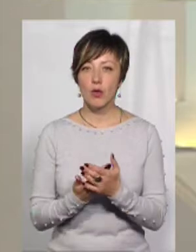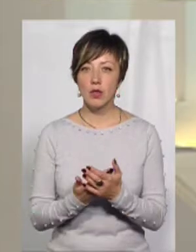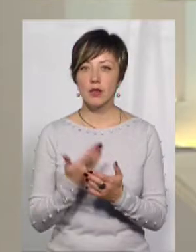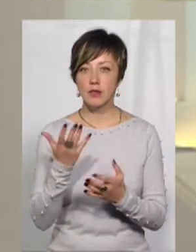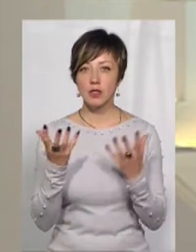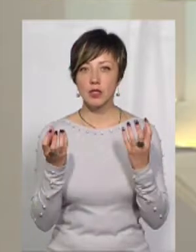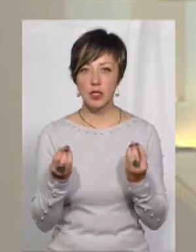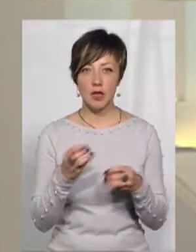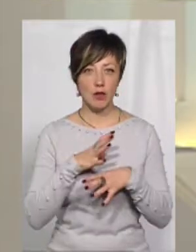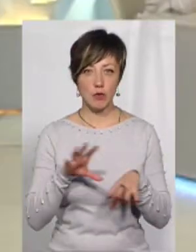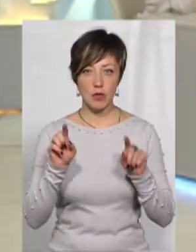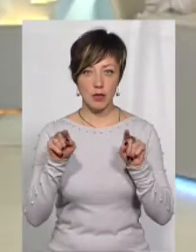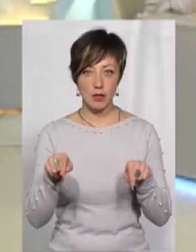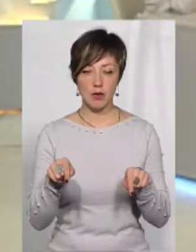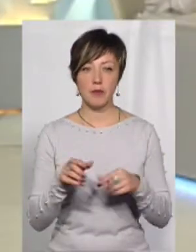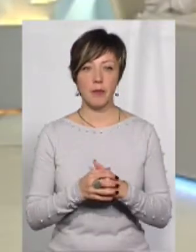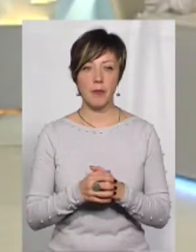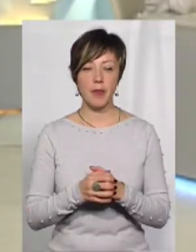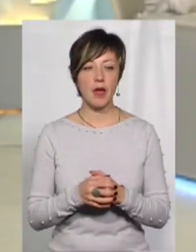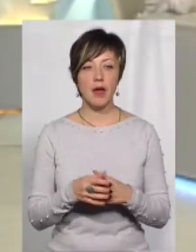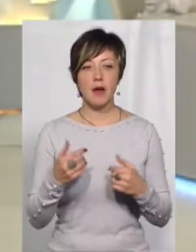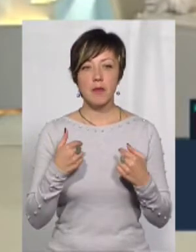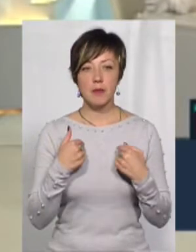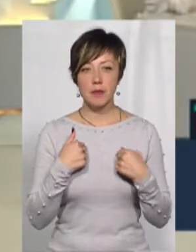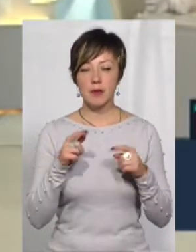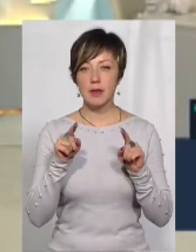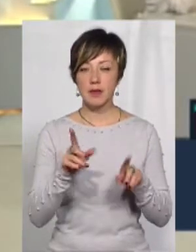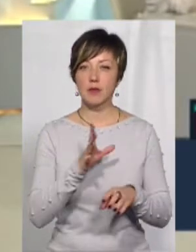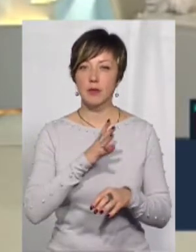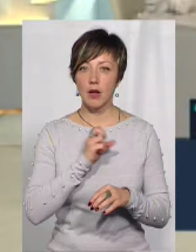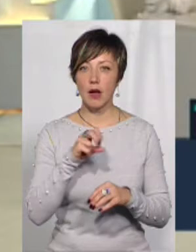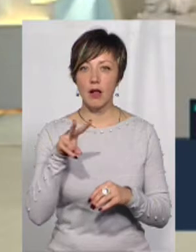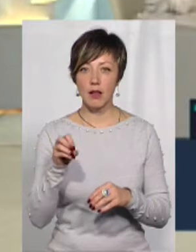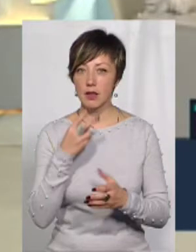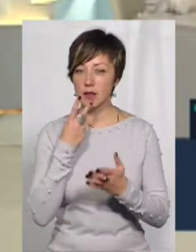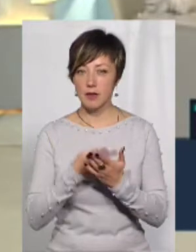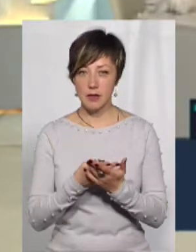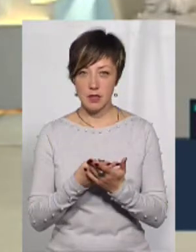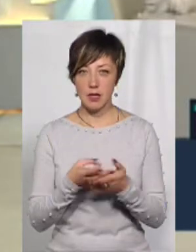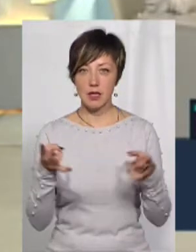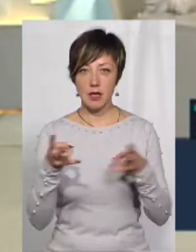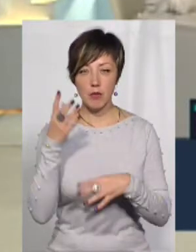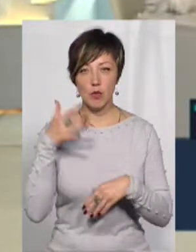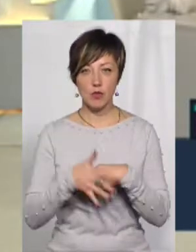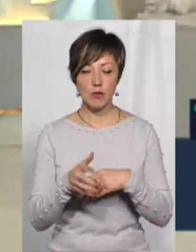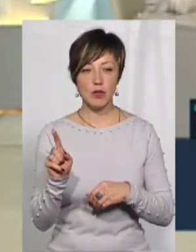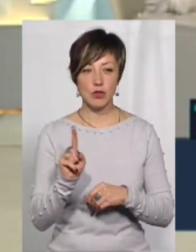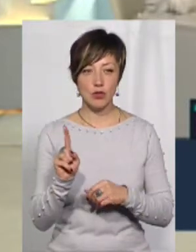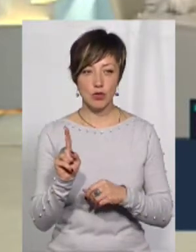Ви ще там, напевно, не були, пані Алло? Ні, ми там в громаді були, але дивіться, тут треба розуміти,